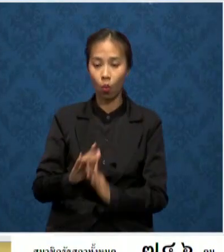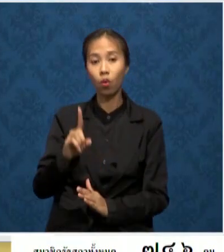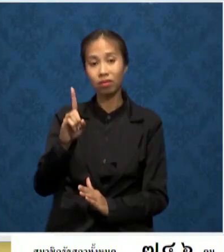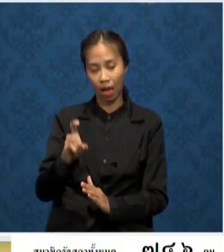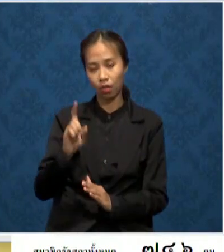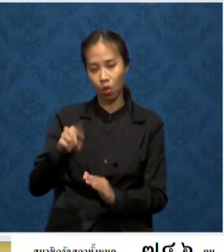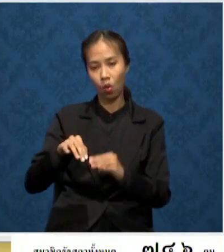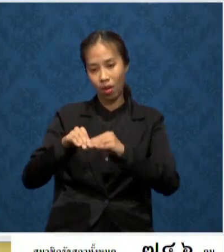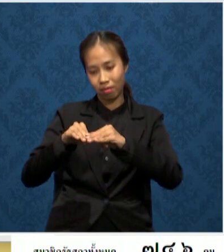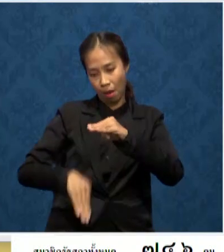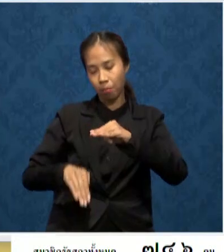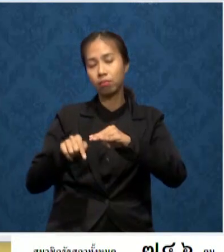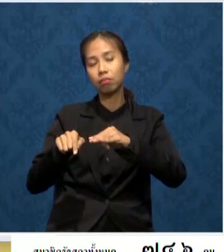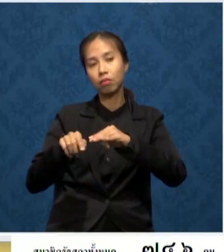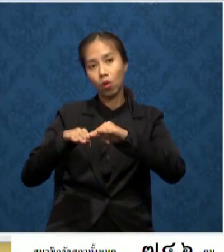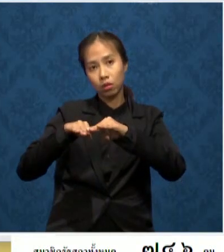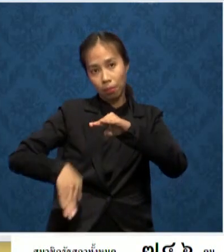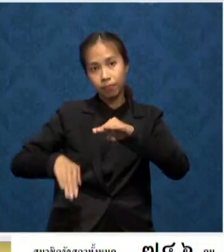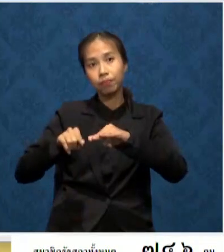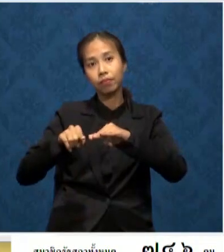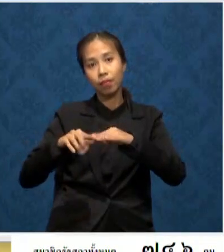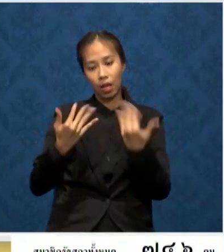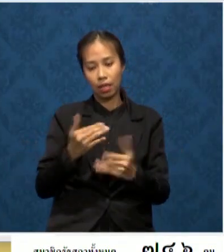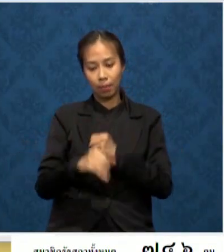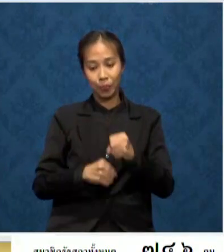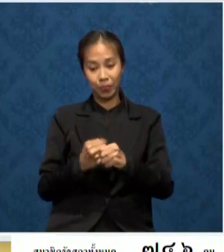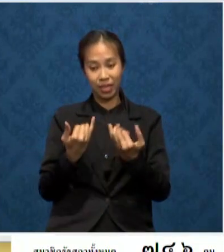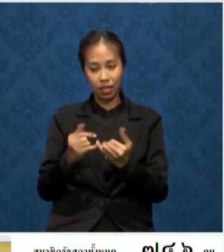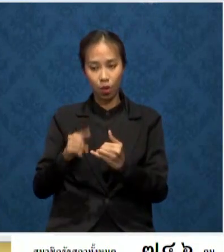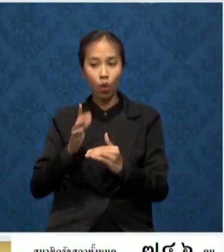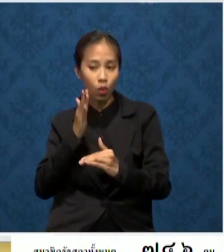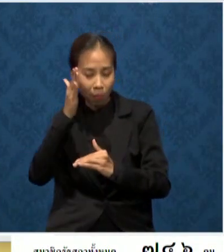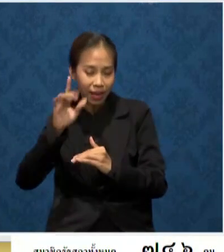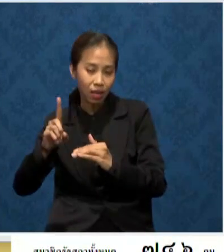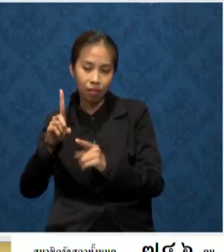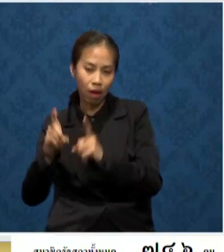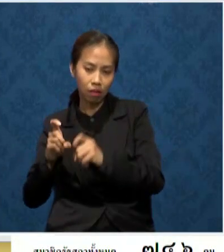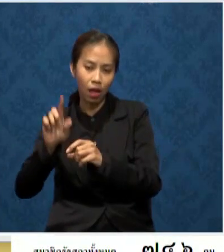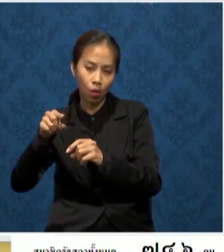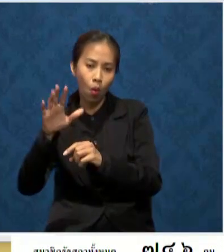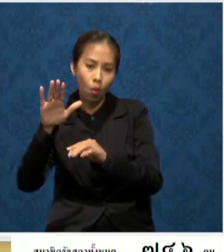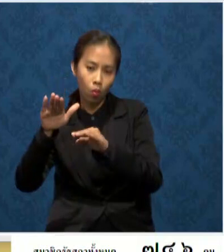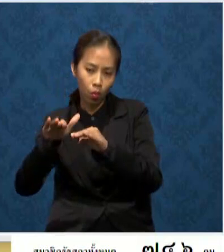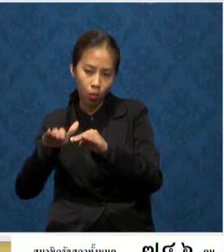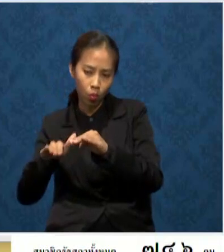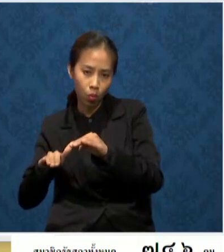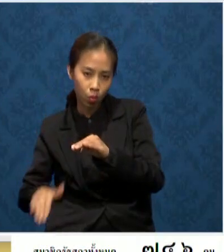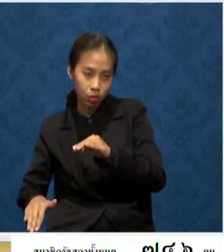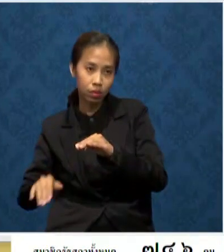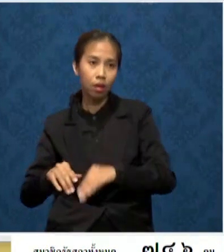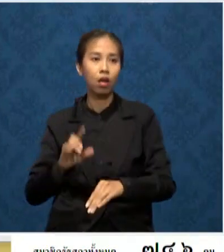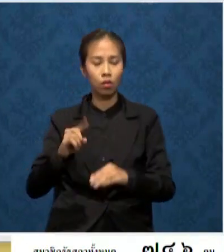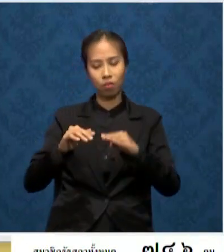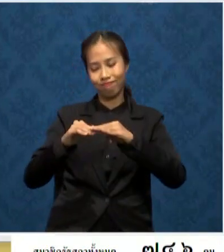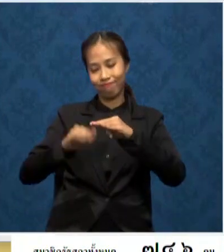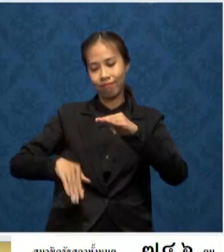ต่ำกวาตัวเลขหน้าปีปัจจุบันครึ่หนึ่งคือต้ไม่เกิน 8,500 คน